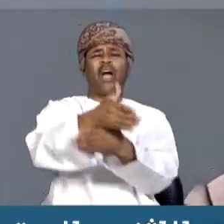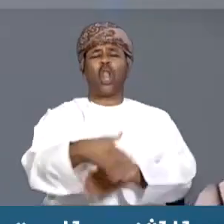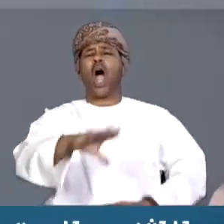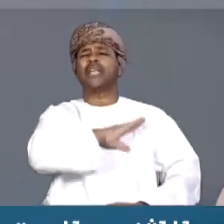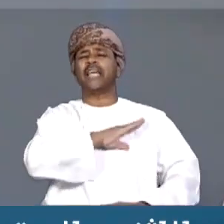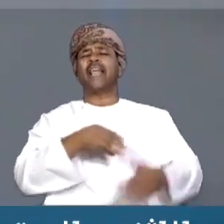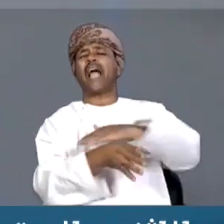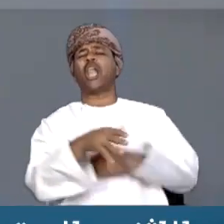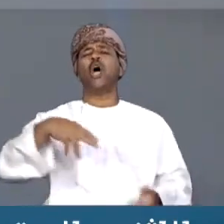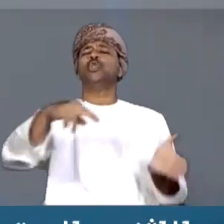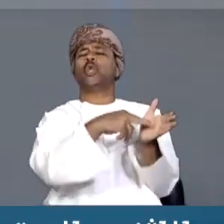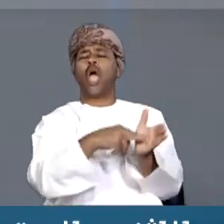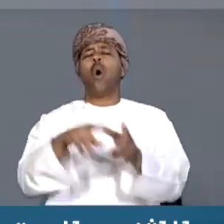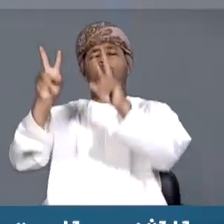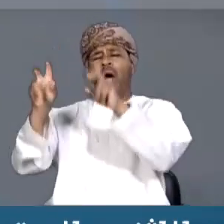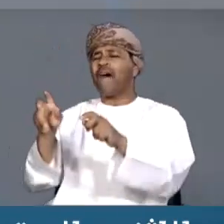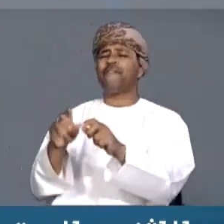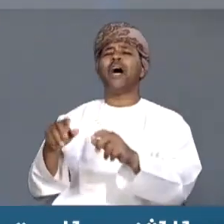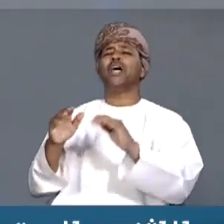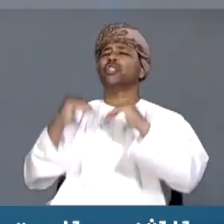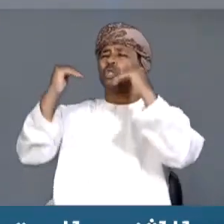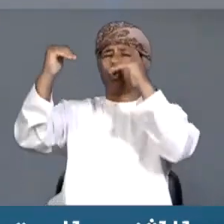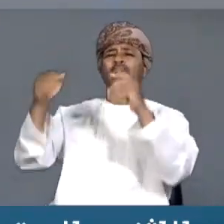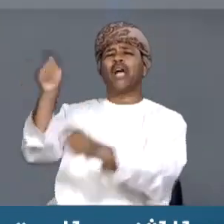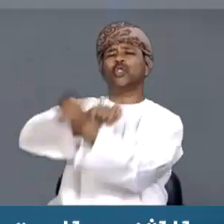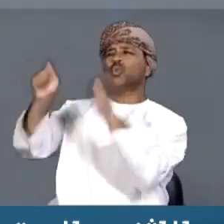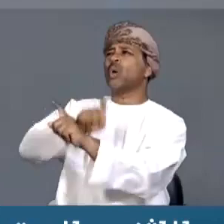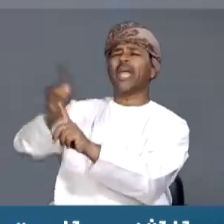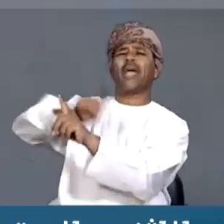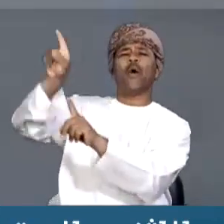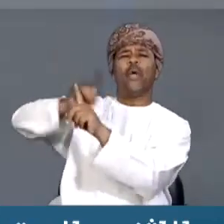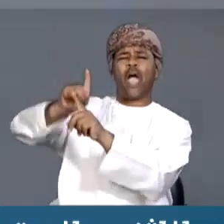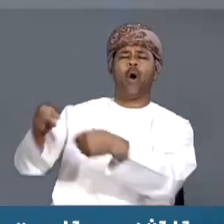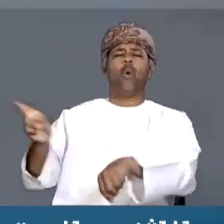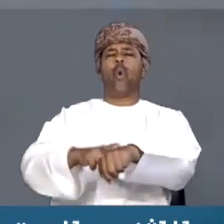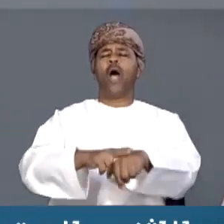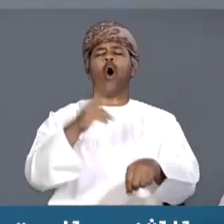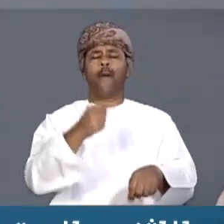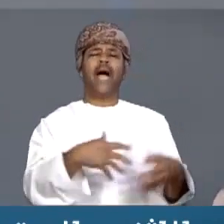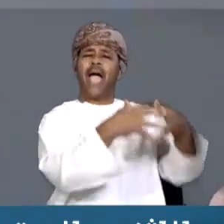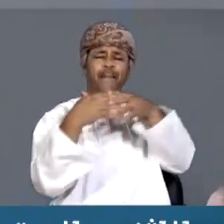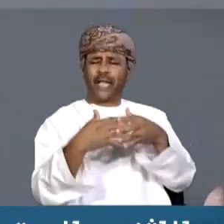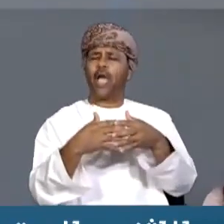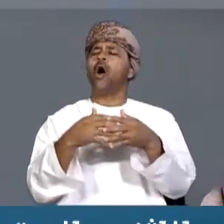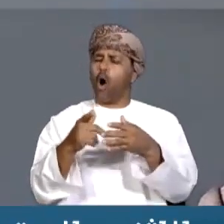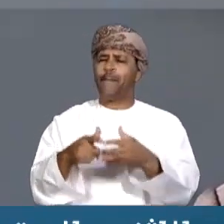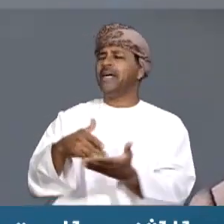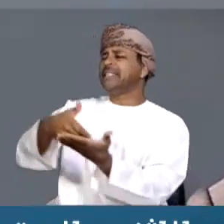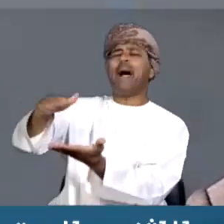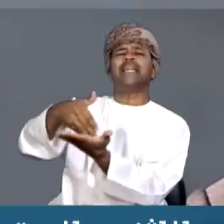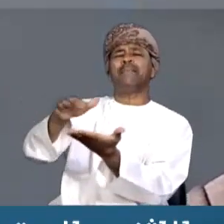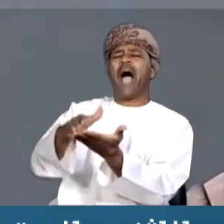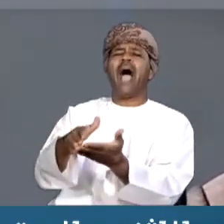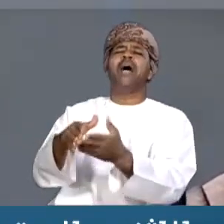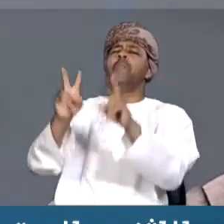سوريا وإيقاف نشاط تطوير الصواريخ النووية والباليستية، مشيرا إلى أن بلاده ستصدر إعفاءات